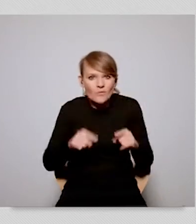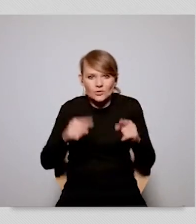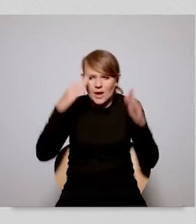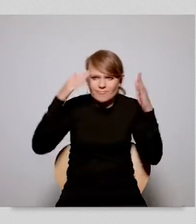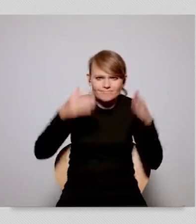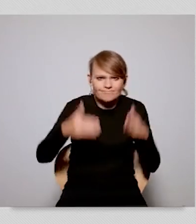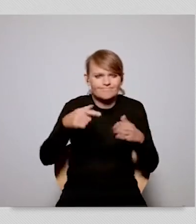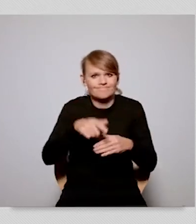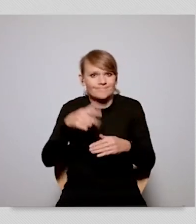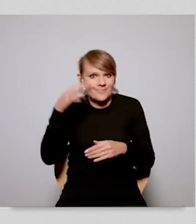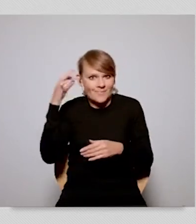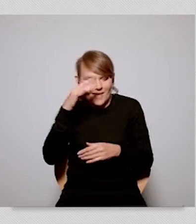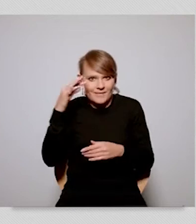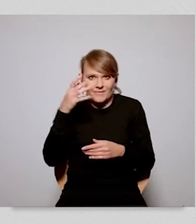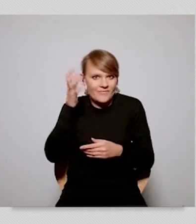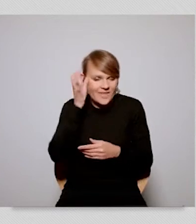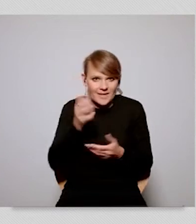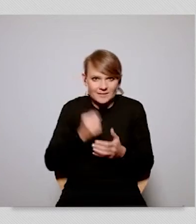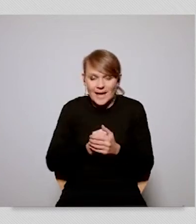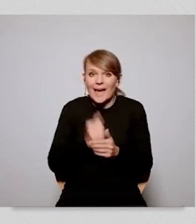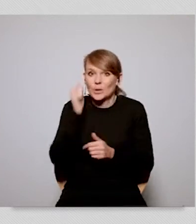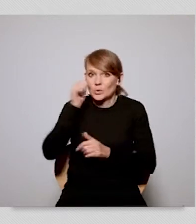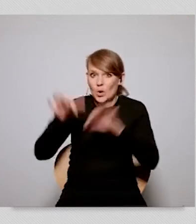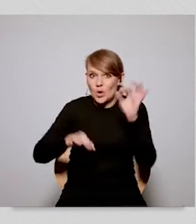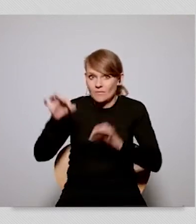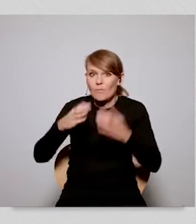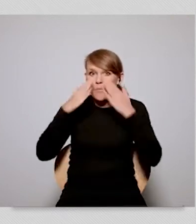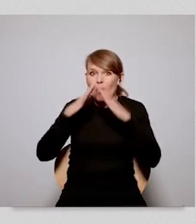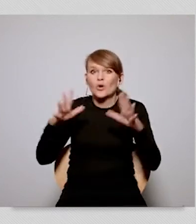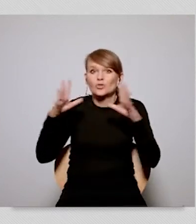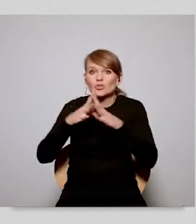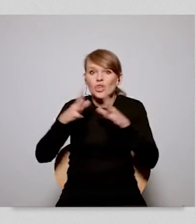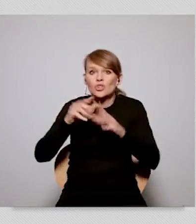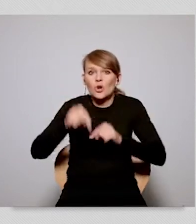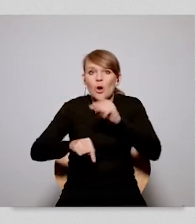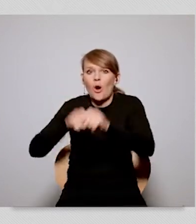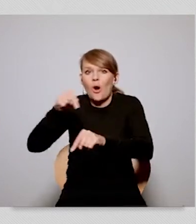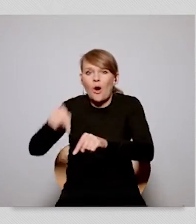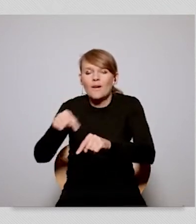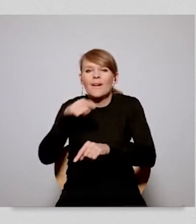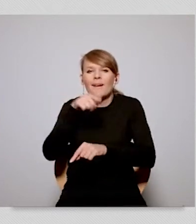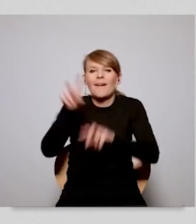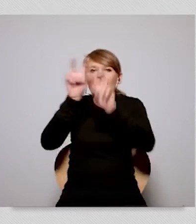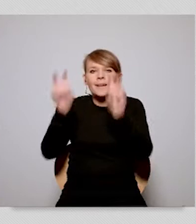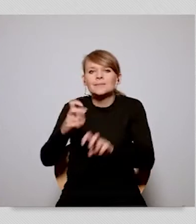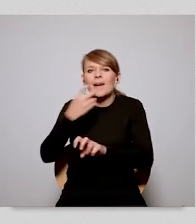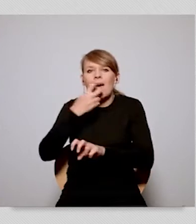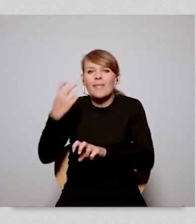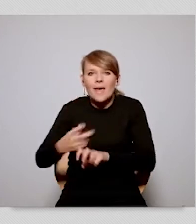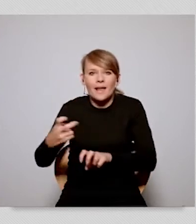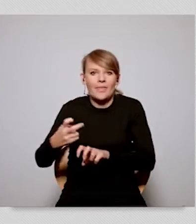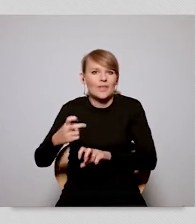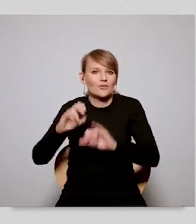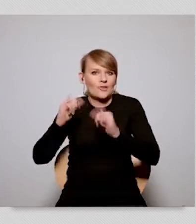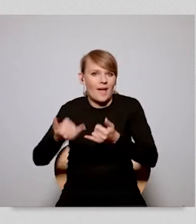Więc ta konferencja jutro ma pokazać 10 kroków do wyjścia z kryzysu energetycznego, bo wydaje mi się, że to, co